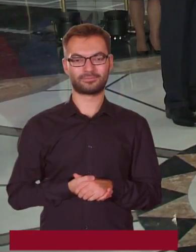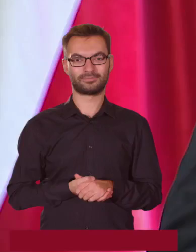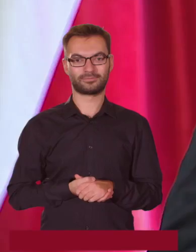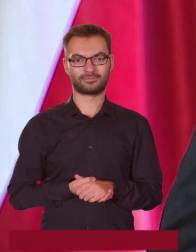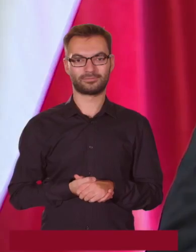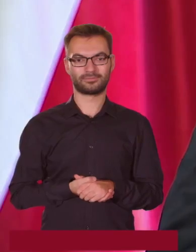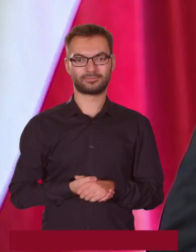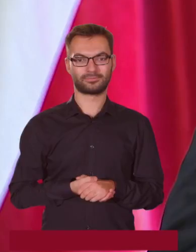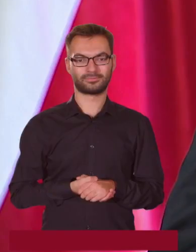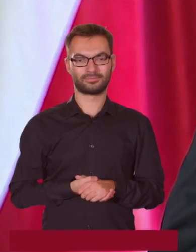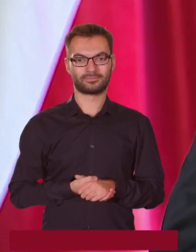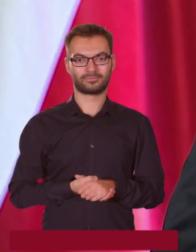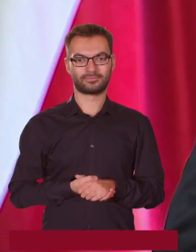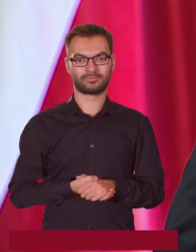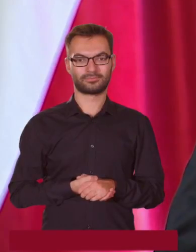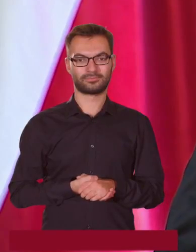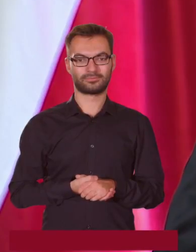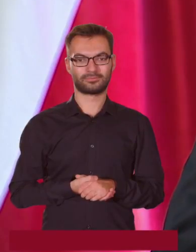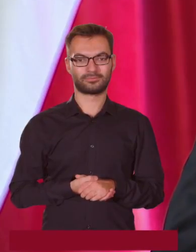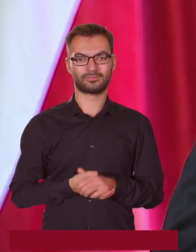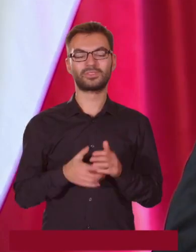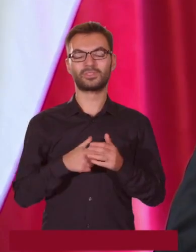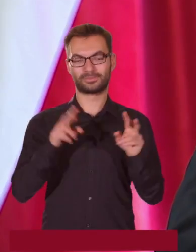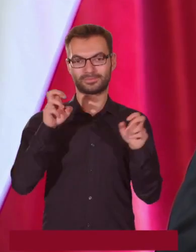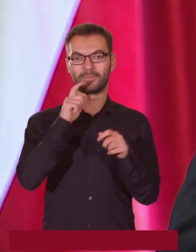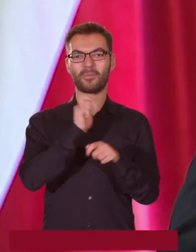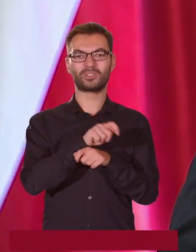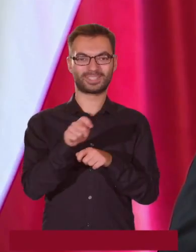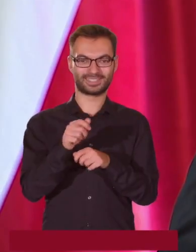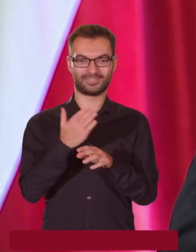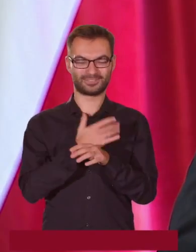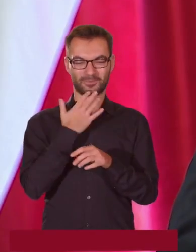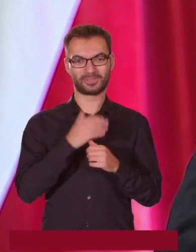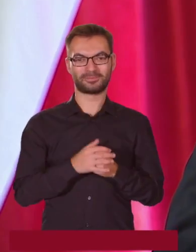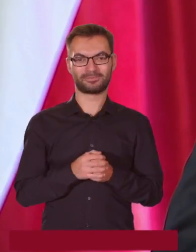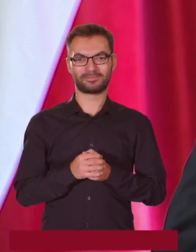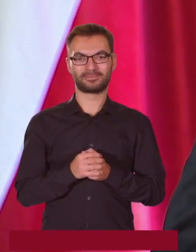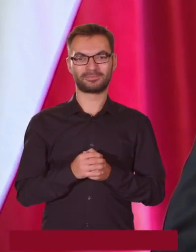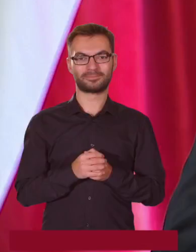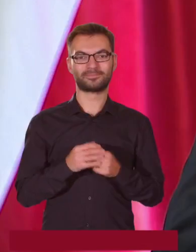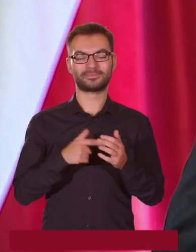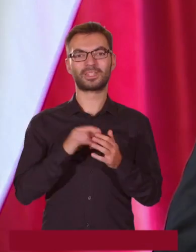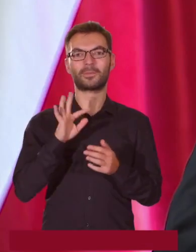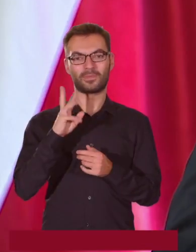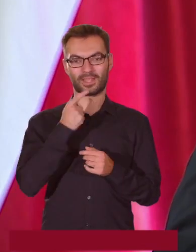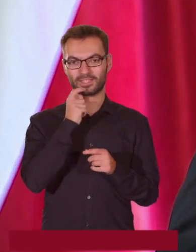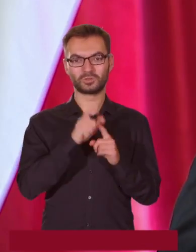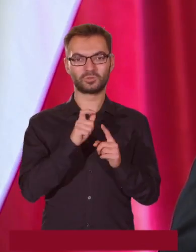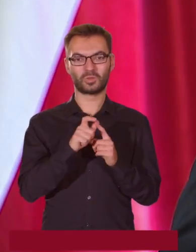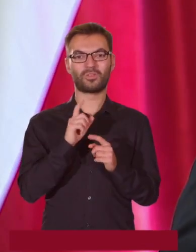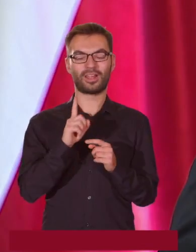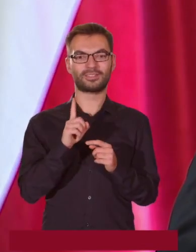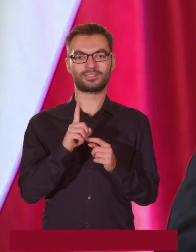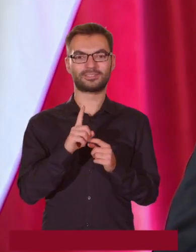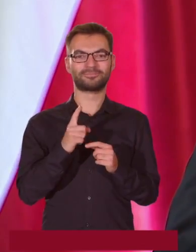To poświęcenie, o którym wspominałem przed chwilą, to bardzo piękne słowo, ale obawiam się, że